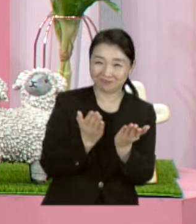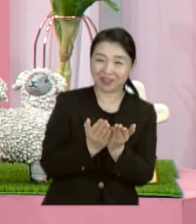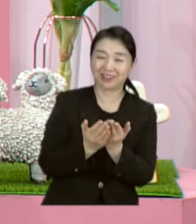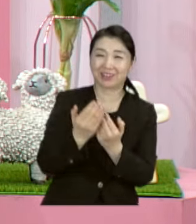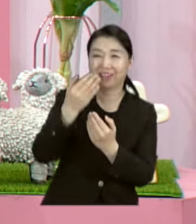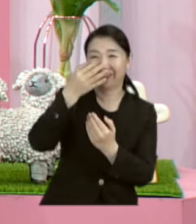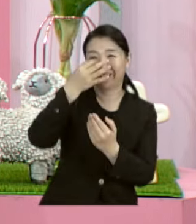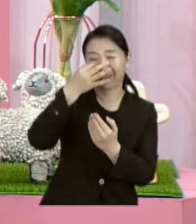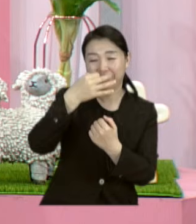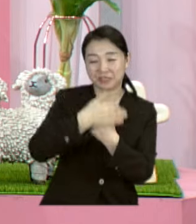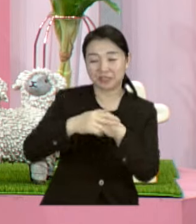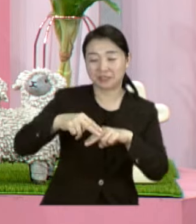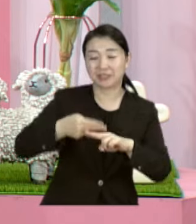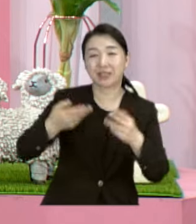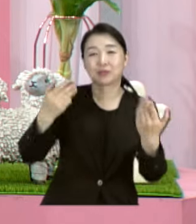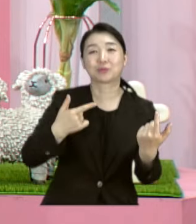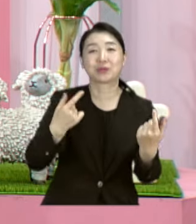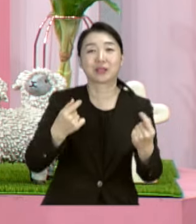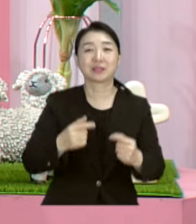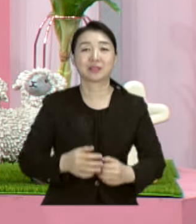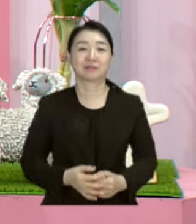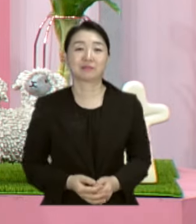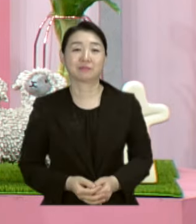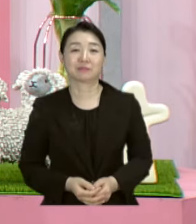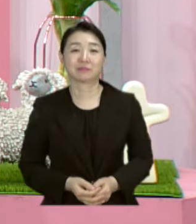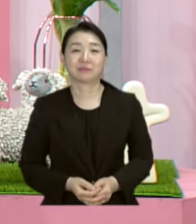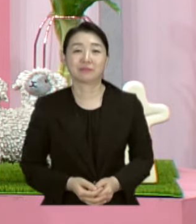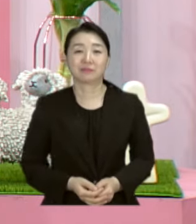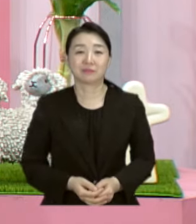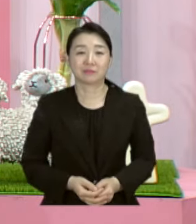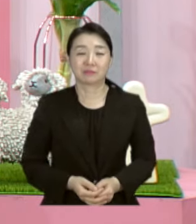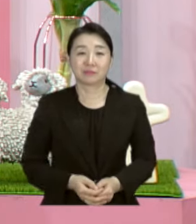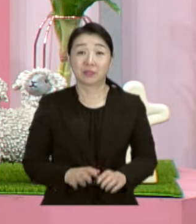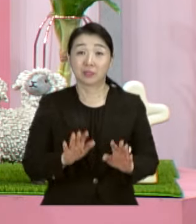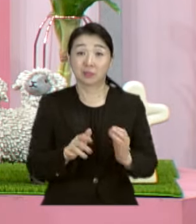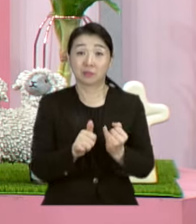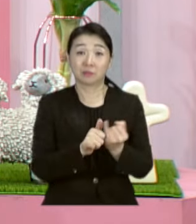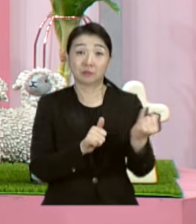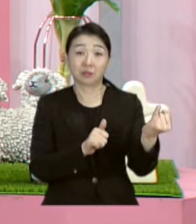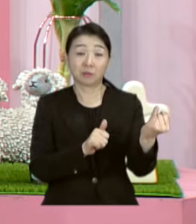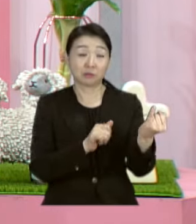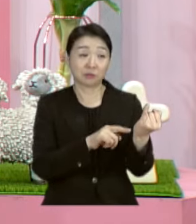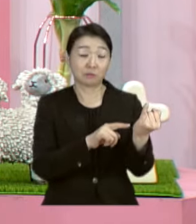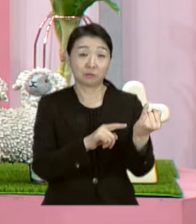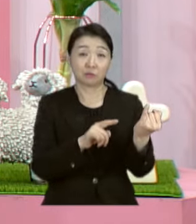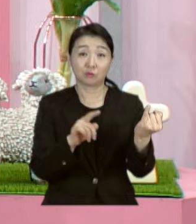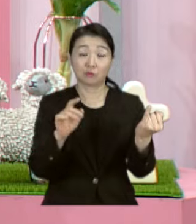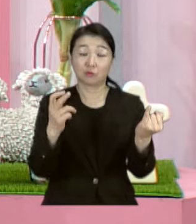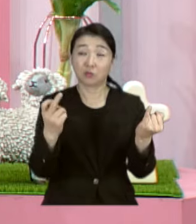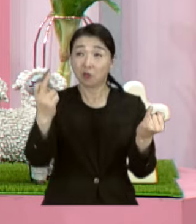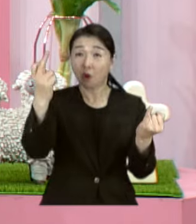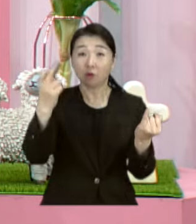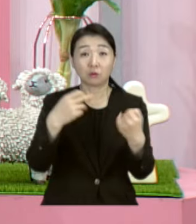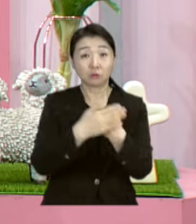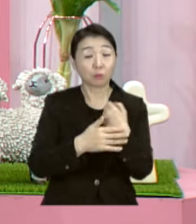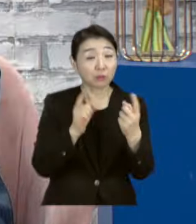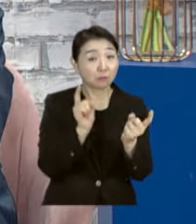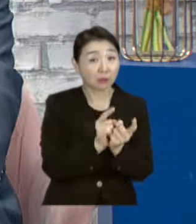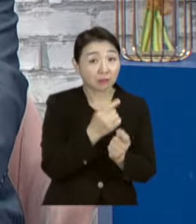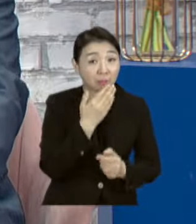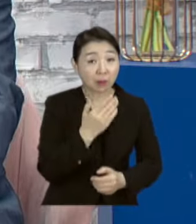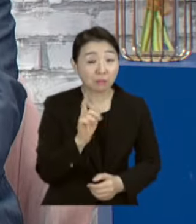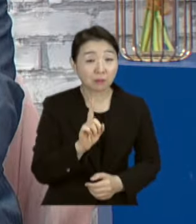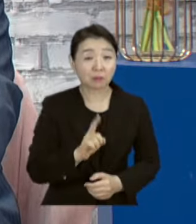형님에 대해서는 형님의 그 맞게 은혜를 네. 주시고 저는 예. 저에게 맞게 은사를 주셔서 네. 하시는 것 같아요. 지금의